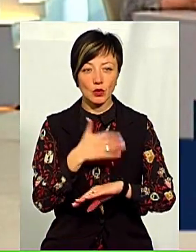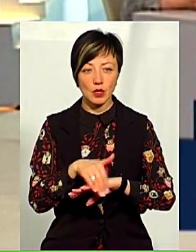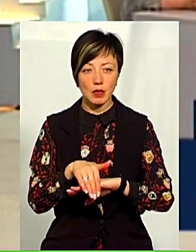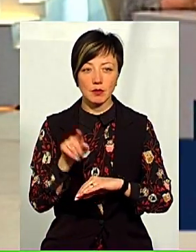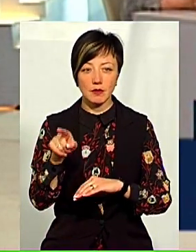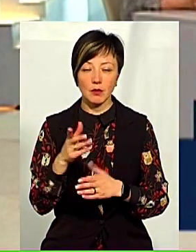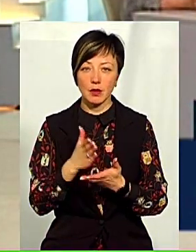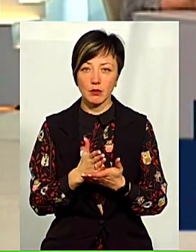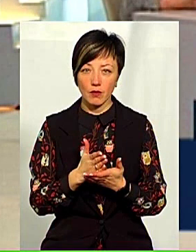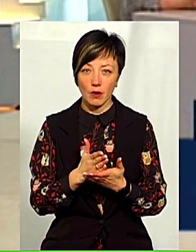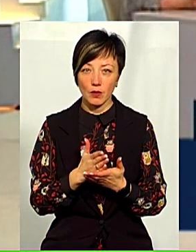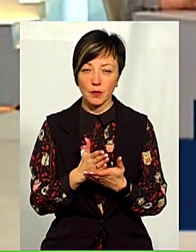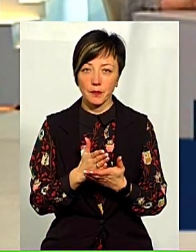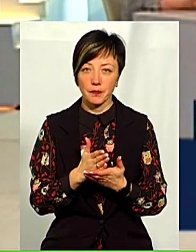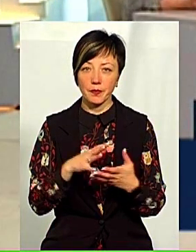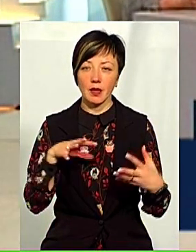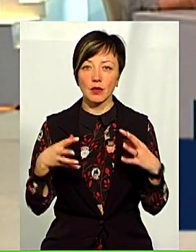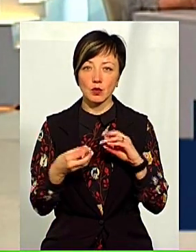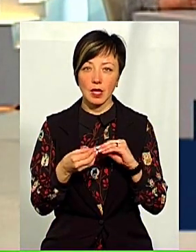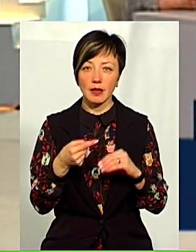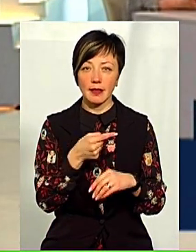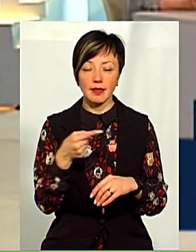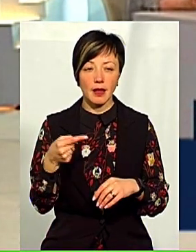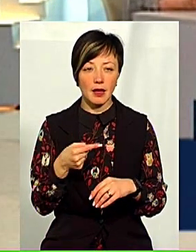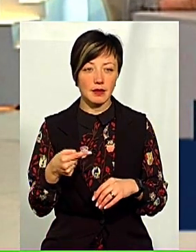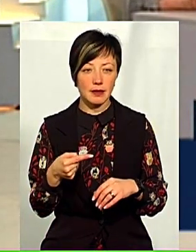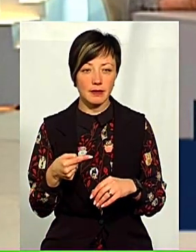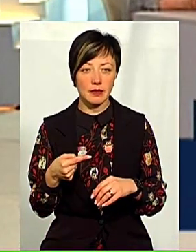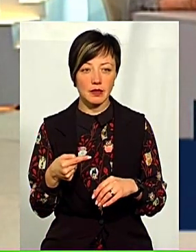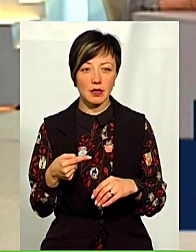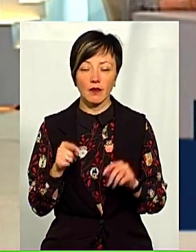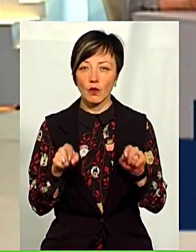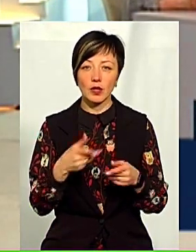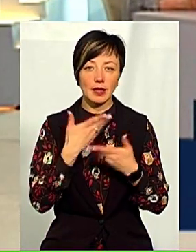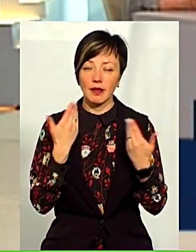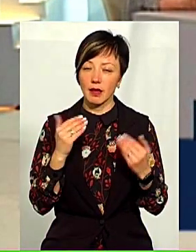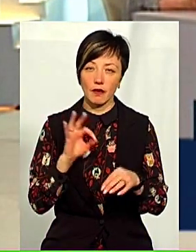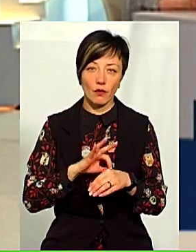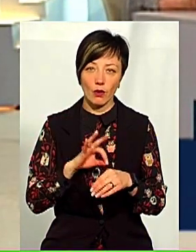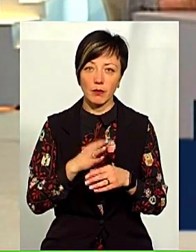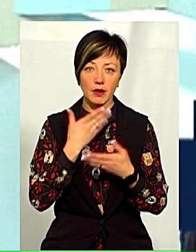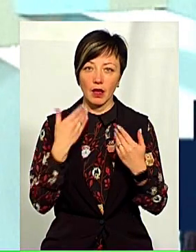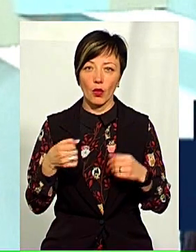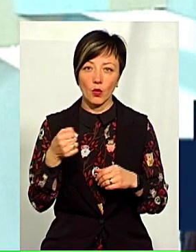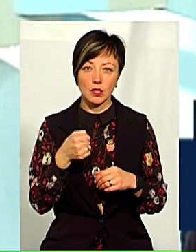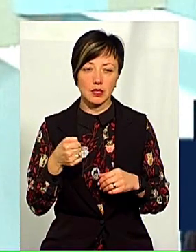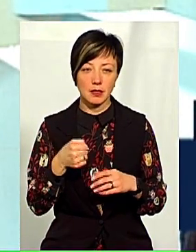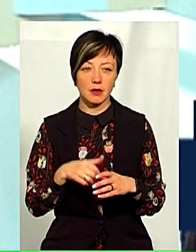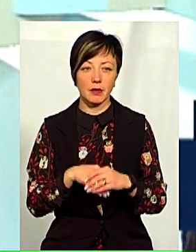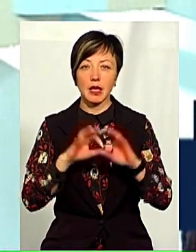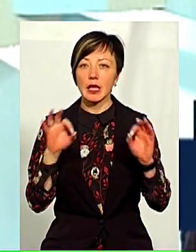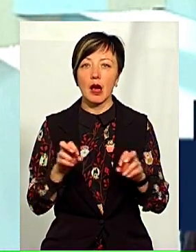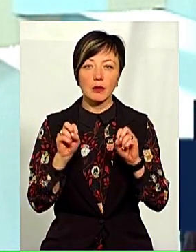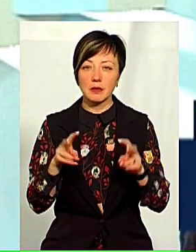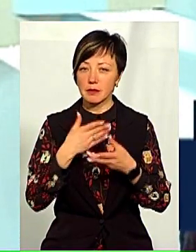там перебувають, результати негативні, тобто вони не є хворими і є носіями. Ніякої